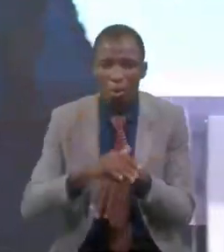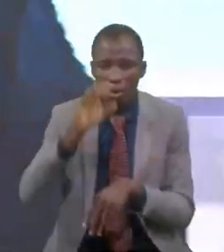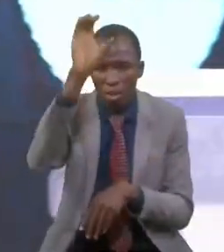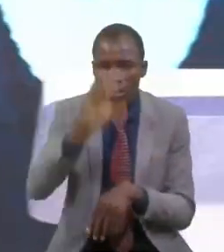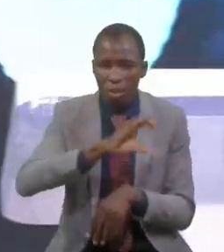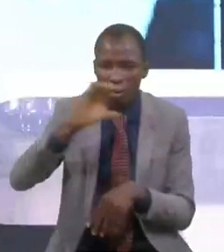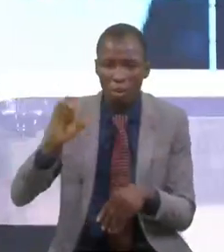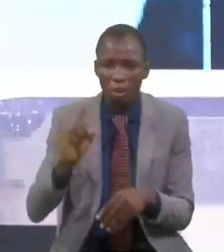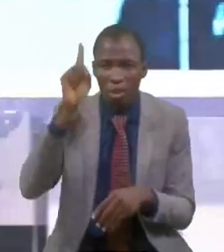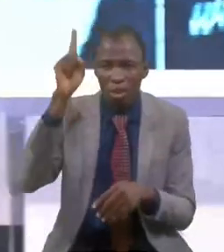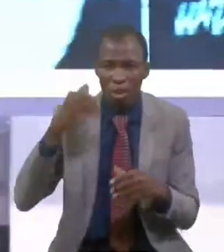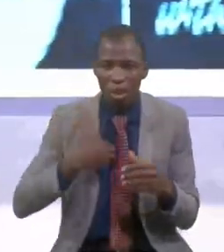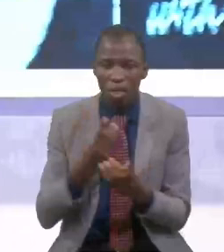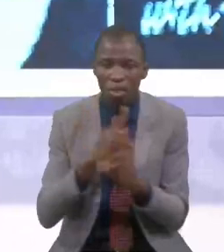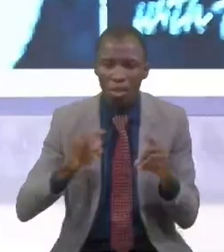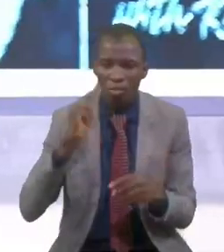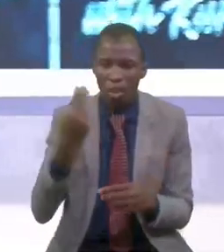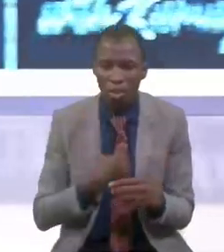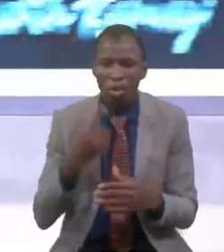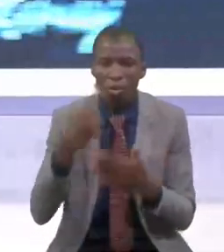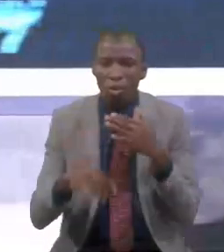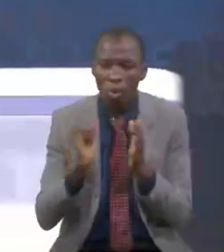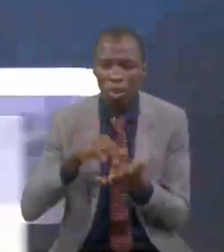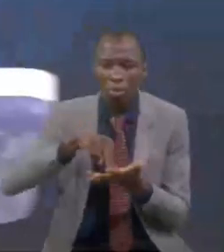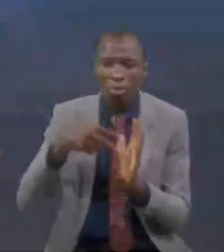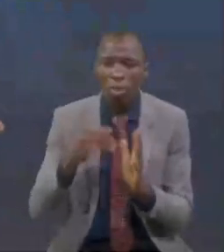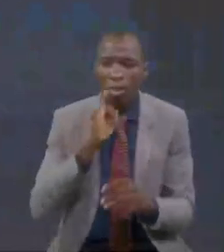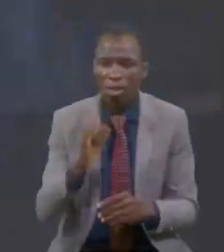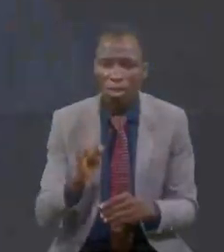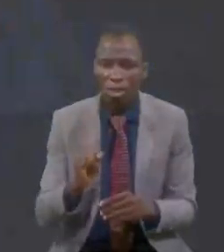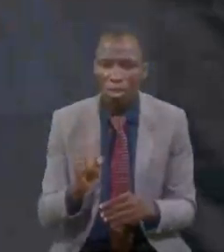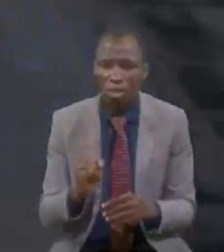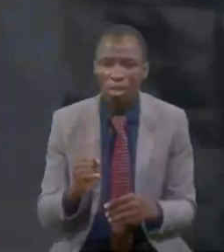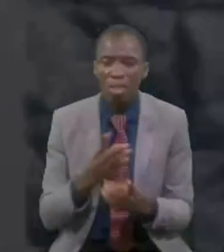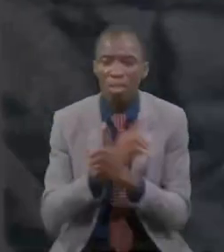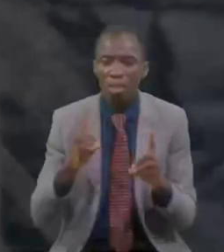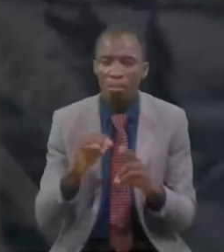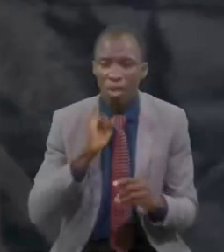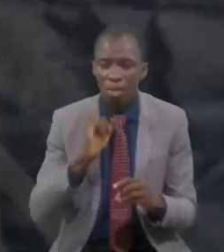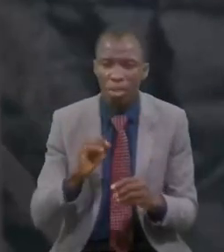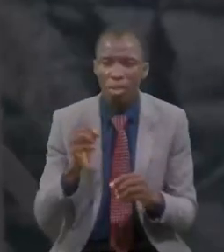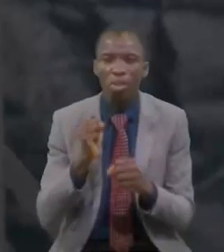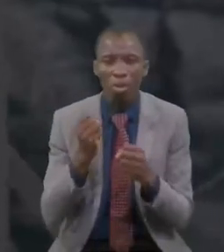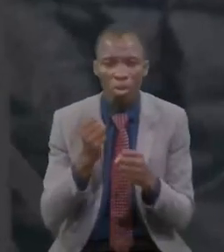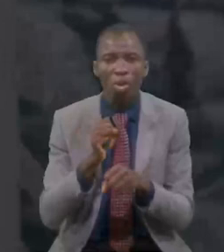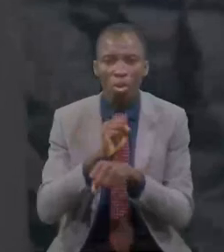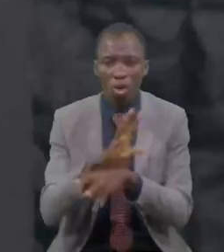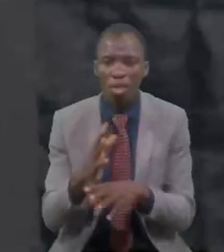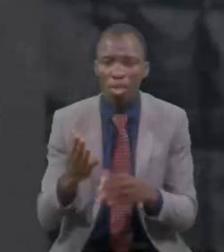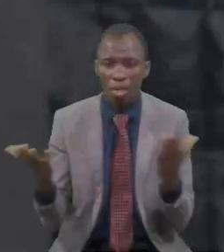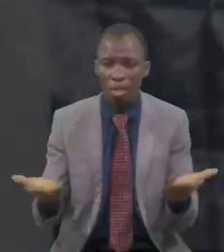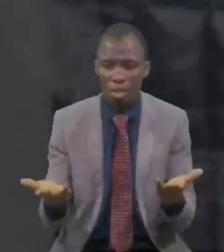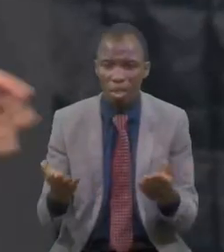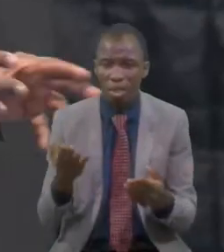lui il nous a délivré cela veut dire que la délivrance est déjà